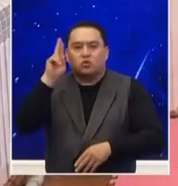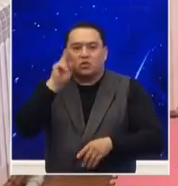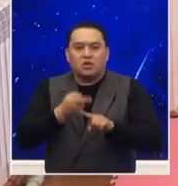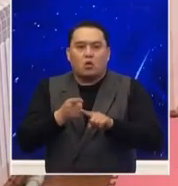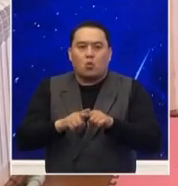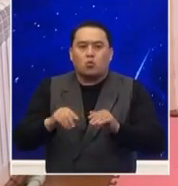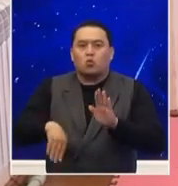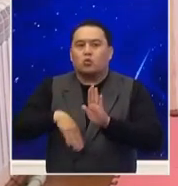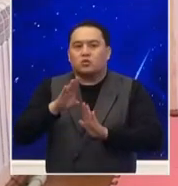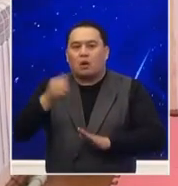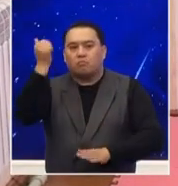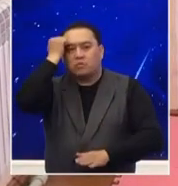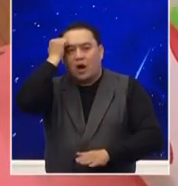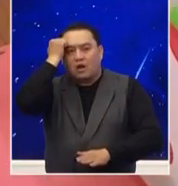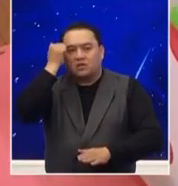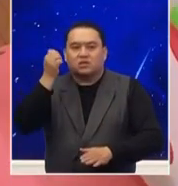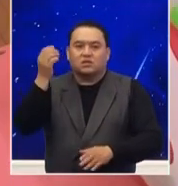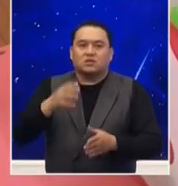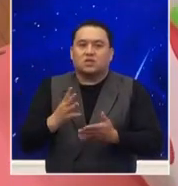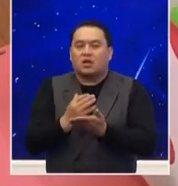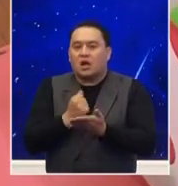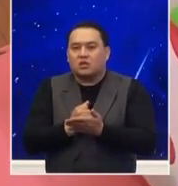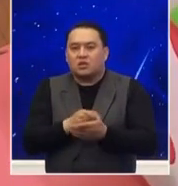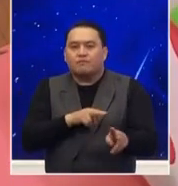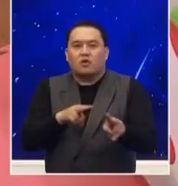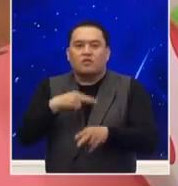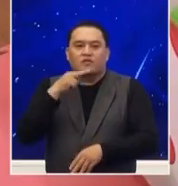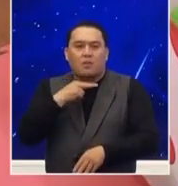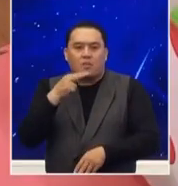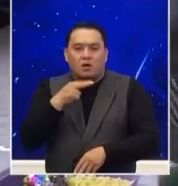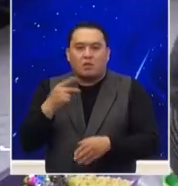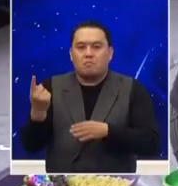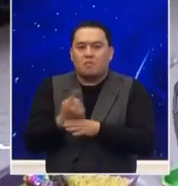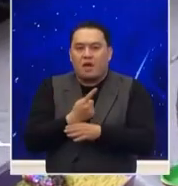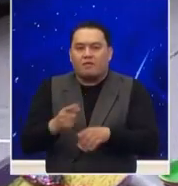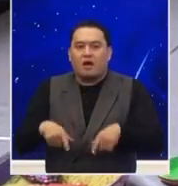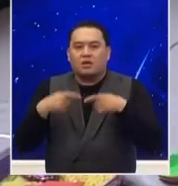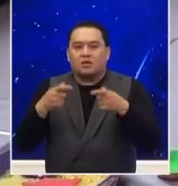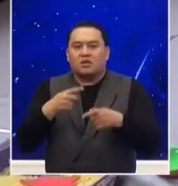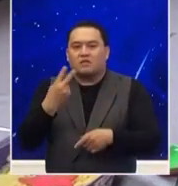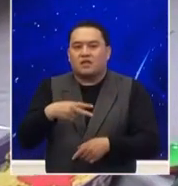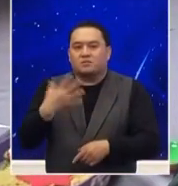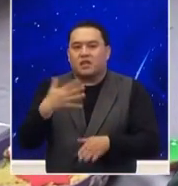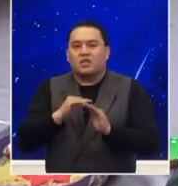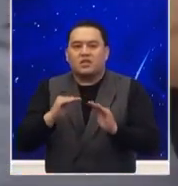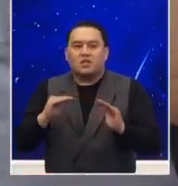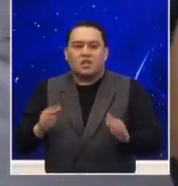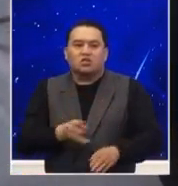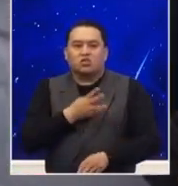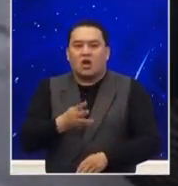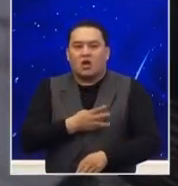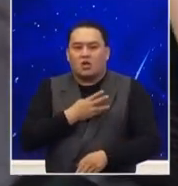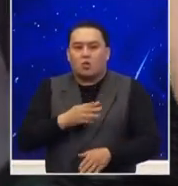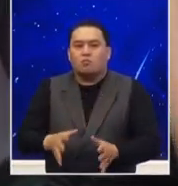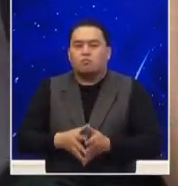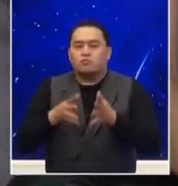У детей улучшается память и коммуникация, повышается концентрация внимания. В первом потоке 25 учеников. Однако желающих в